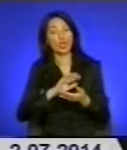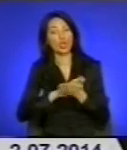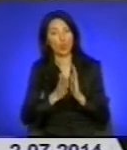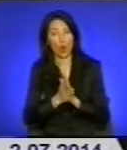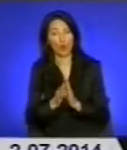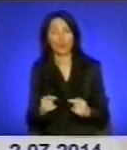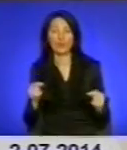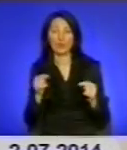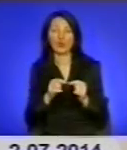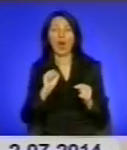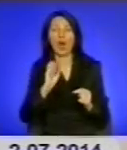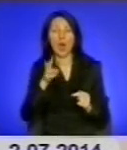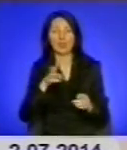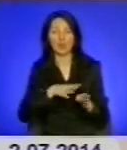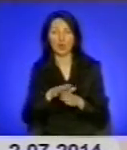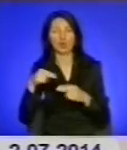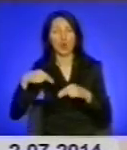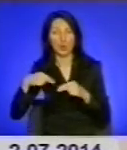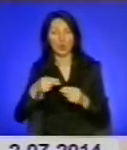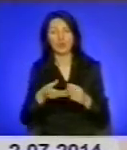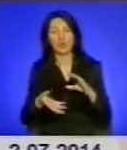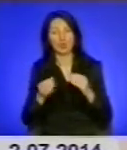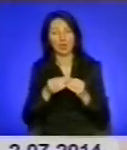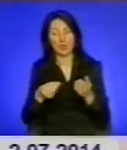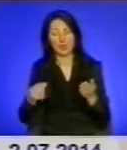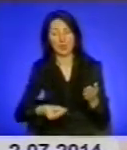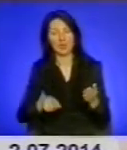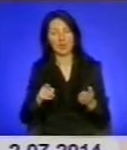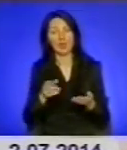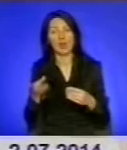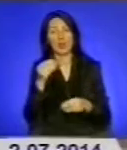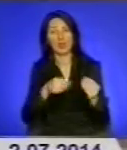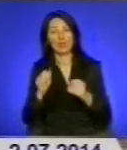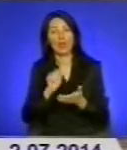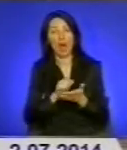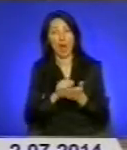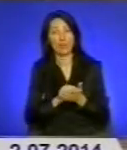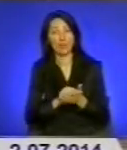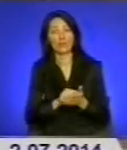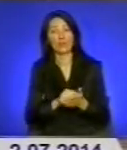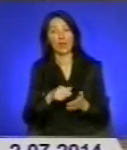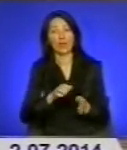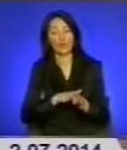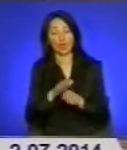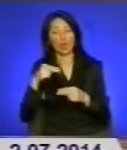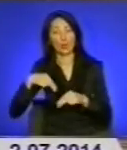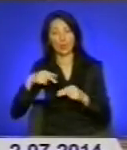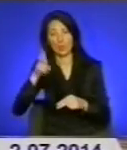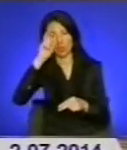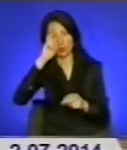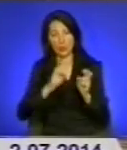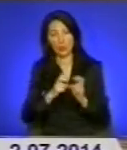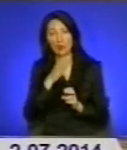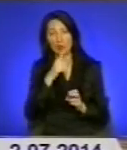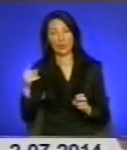і відповідно Акти виконаних робіт в результаті підписання тих фіктивних актів виконаних робіт з державного підприємства в період з